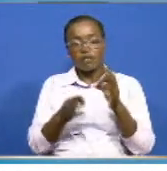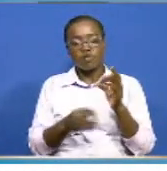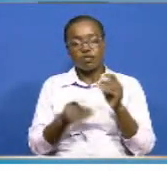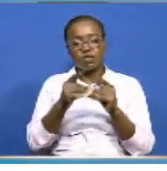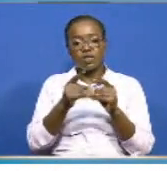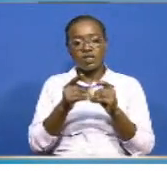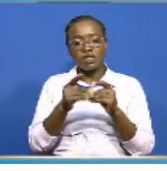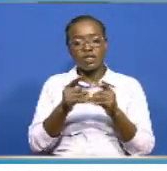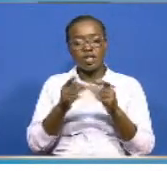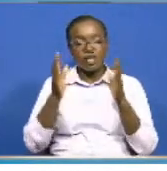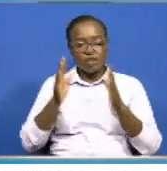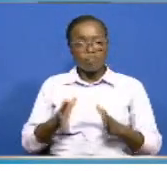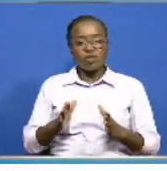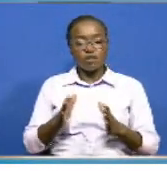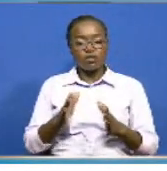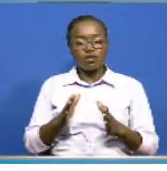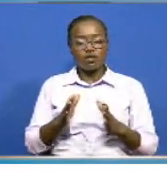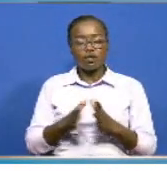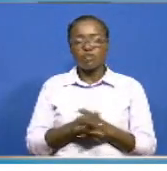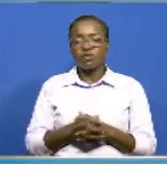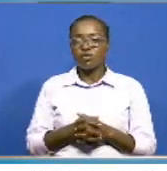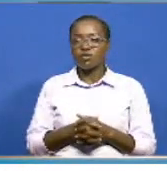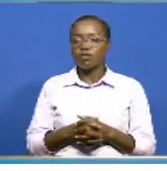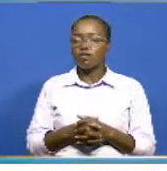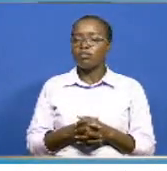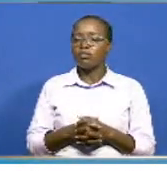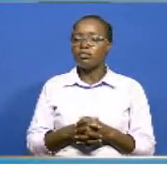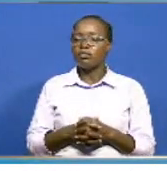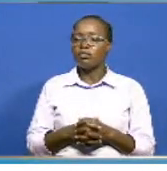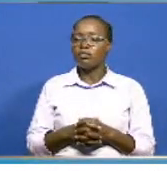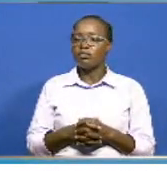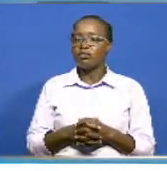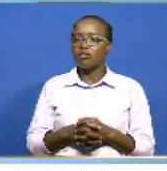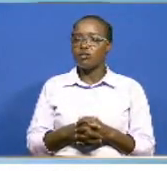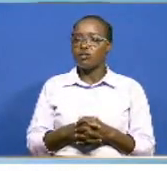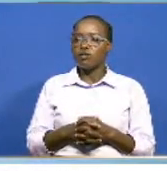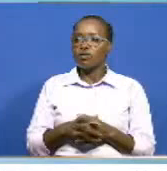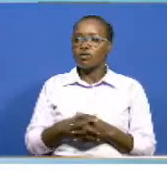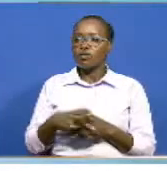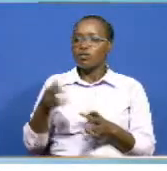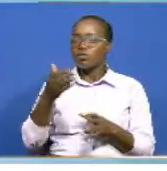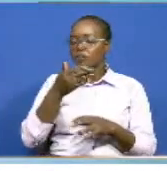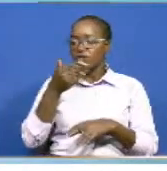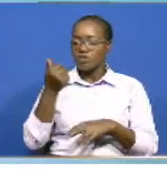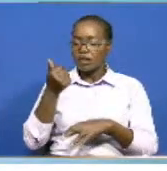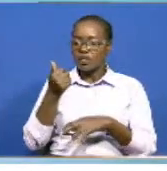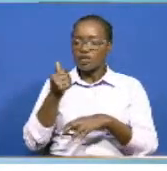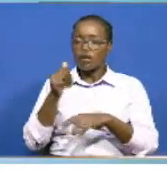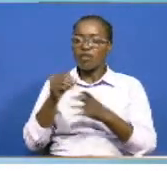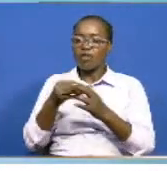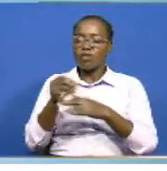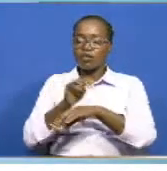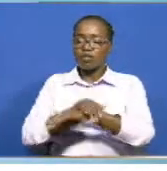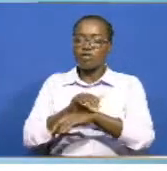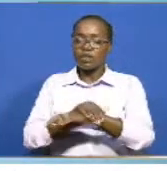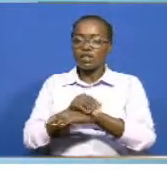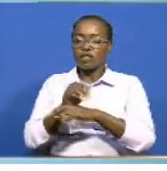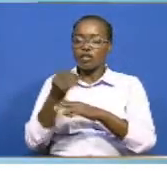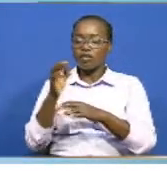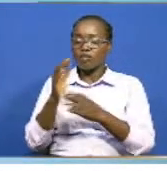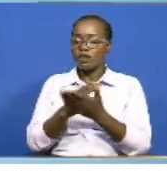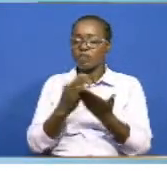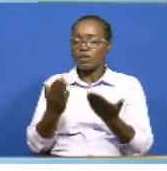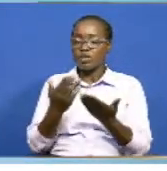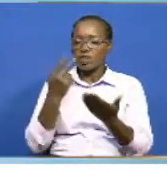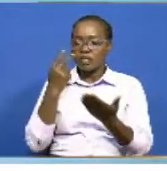ya kuandaa mkutano ule kupitia mitandao hiyo. Unajua, ubora wa kitu unaonekana jinsi ambavyo mnavyoendelea kuitumia.